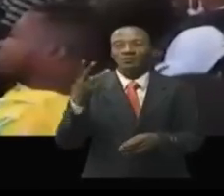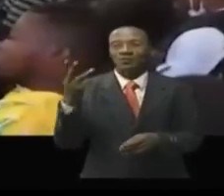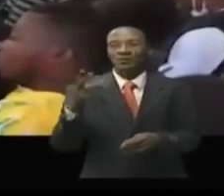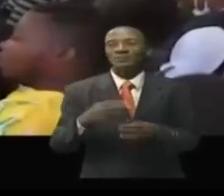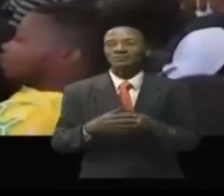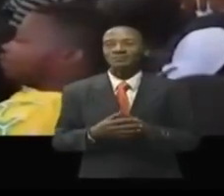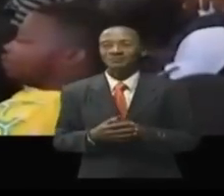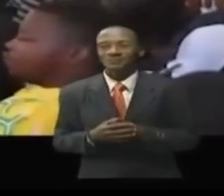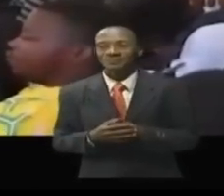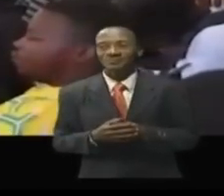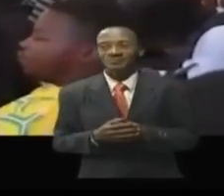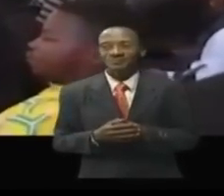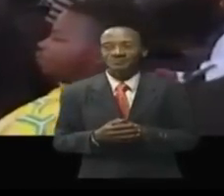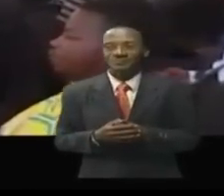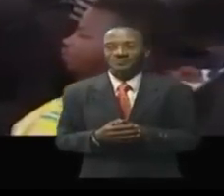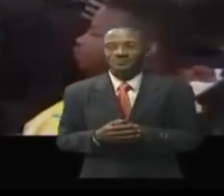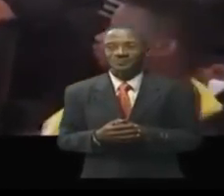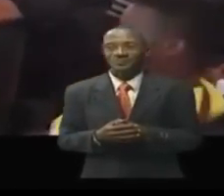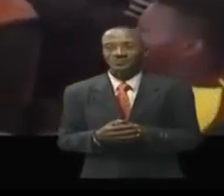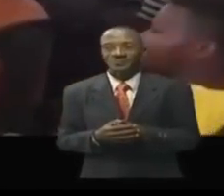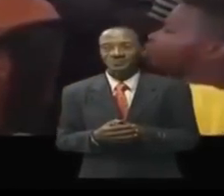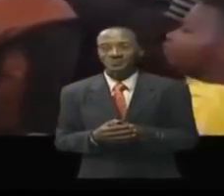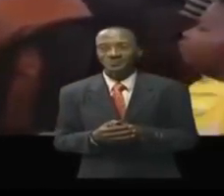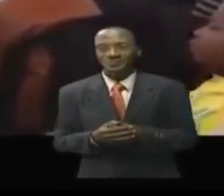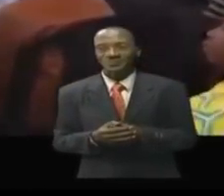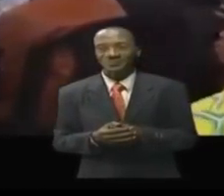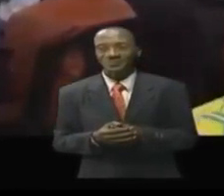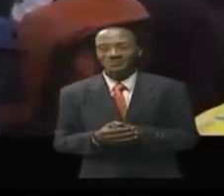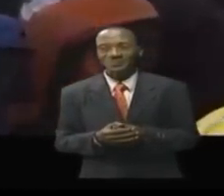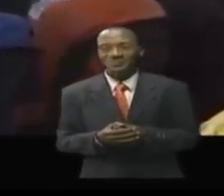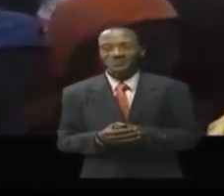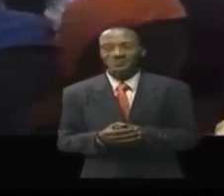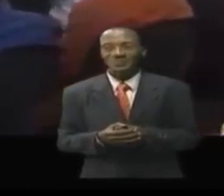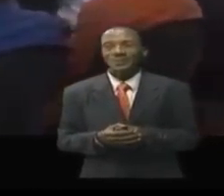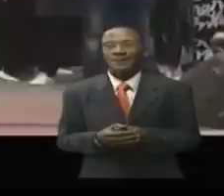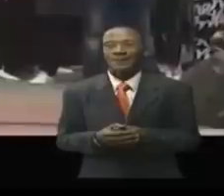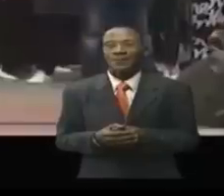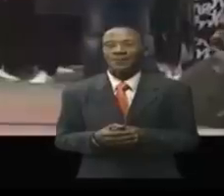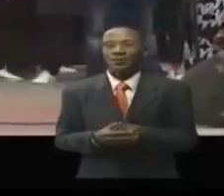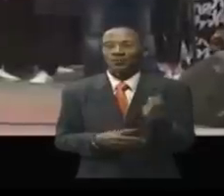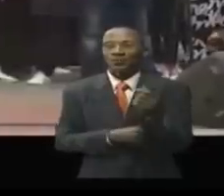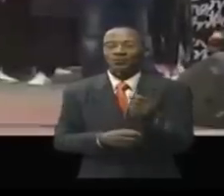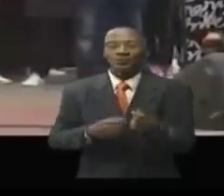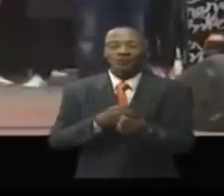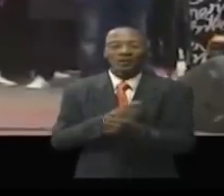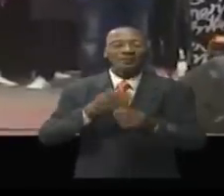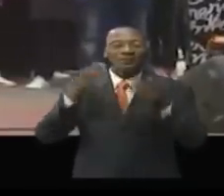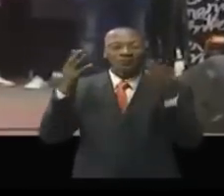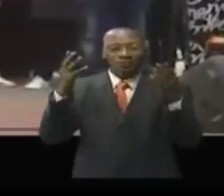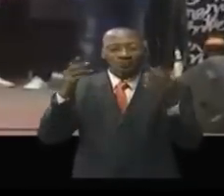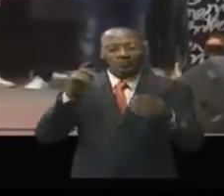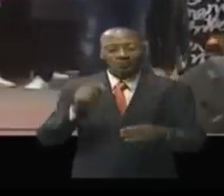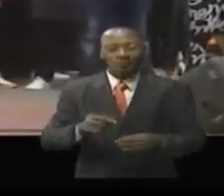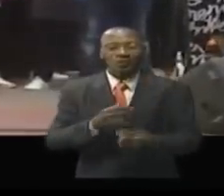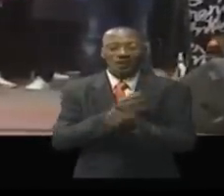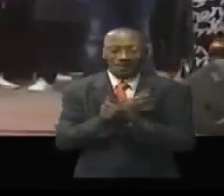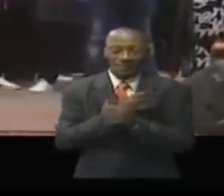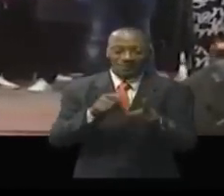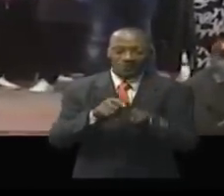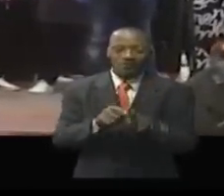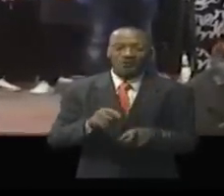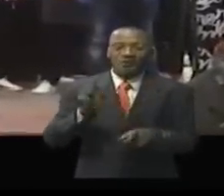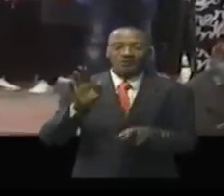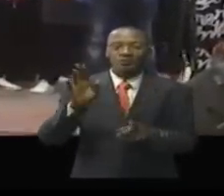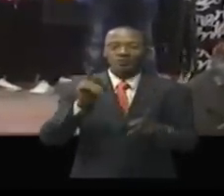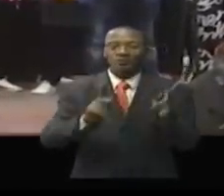C'est un homme qui a de la crainte de Dieu et qui aime son peuple. Nous vous invitons tous à soutenir ces actions, notamment